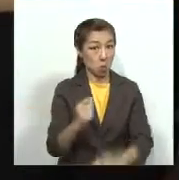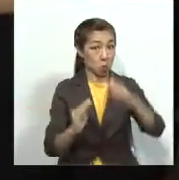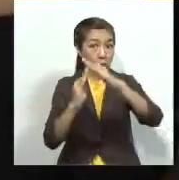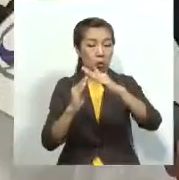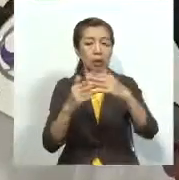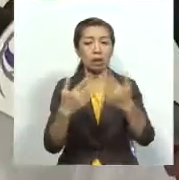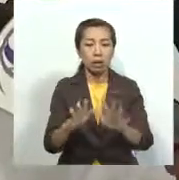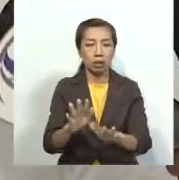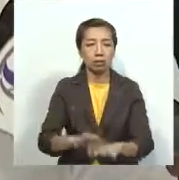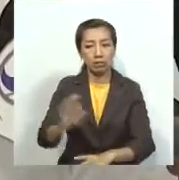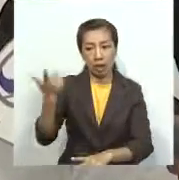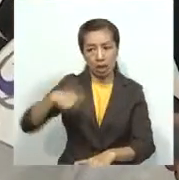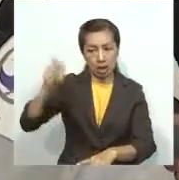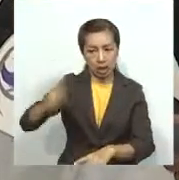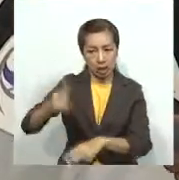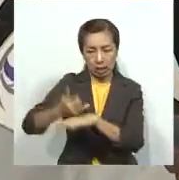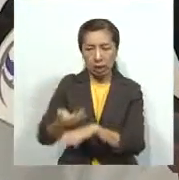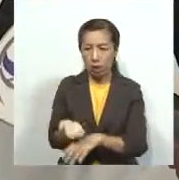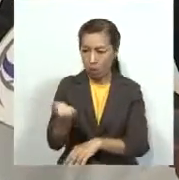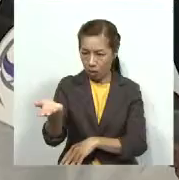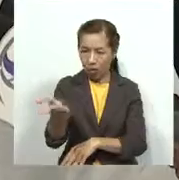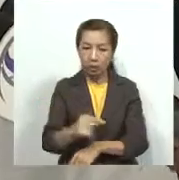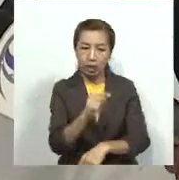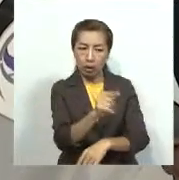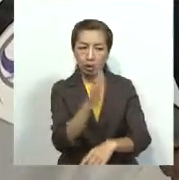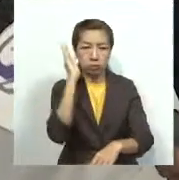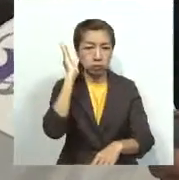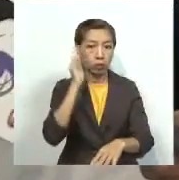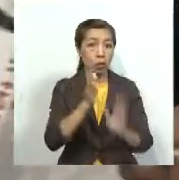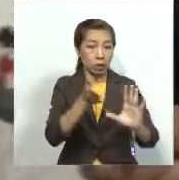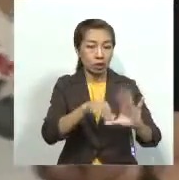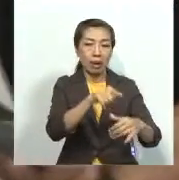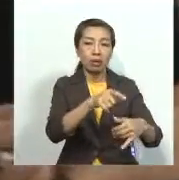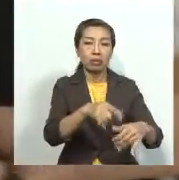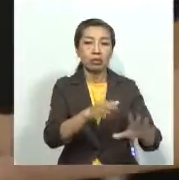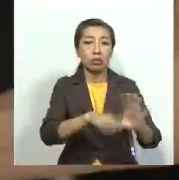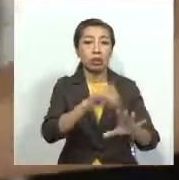และให้ศาลสั่งเพิกถอนสิทธิ์เลือกตั้งของผู้นั้น20ปีด้วยกัน